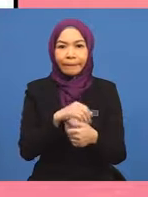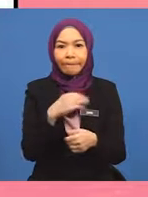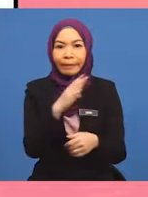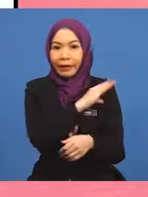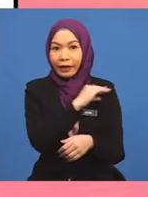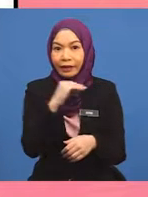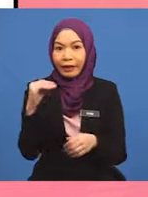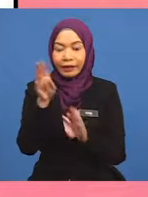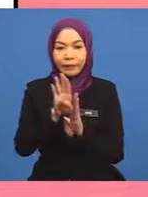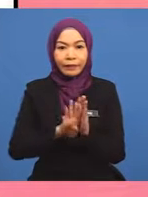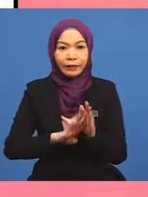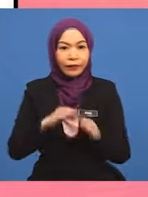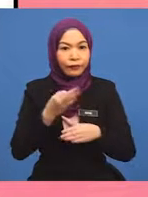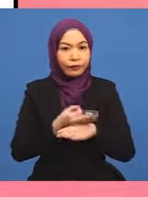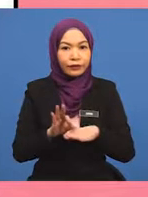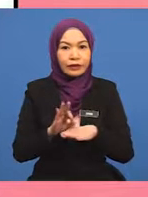berfungsi dengan baik.